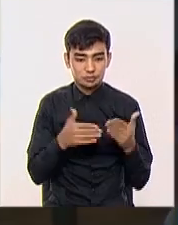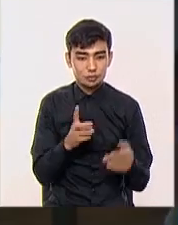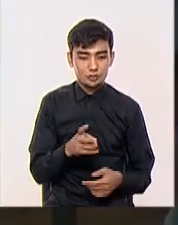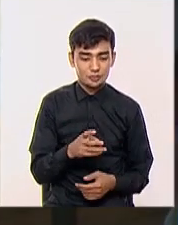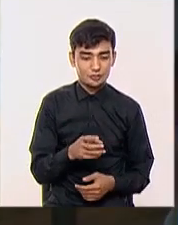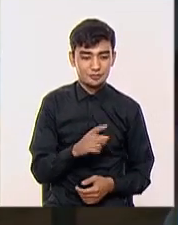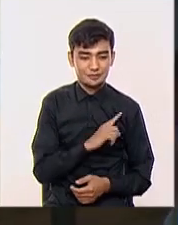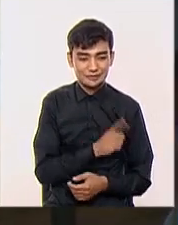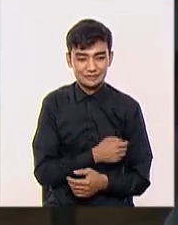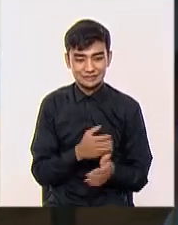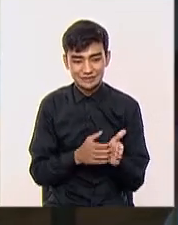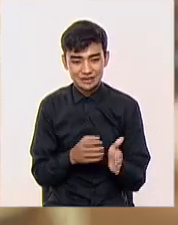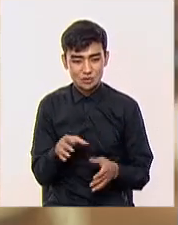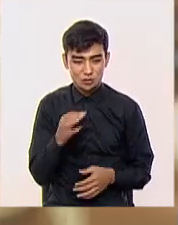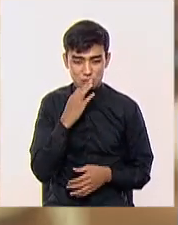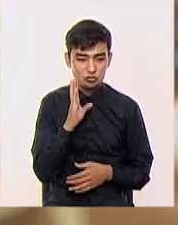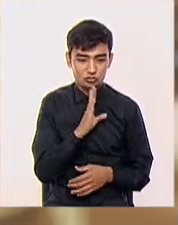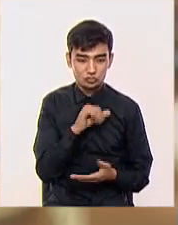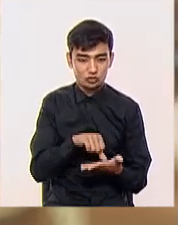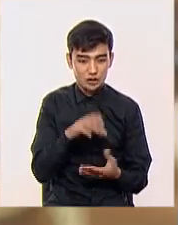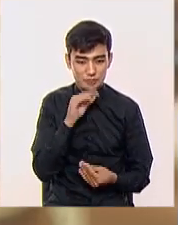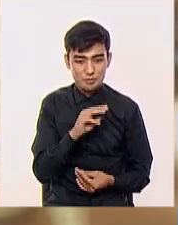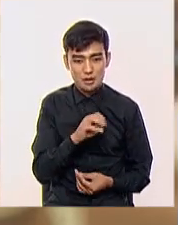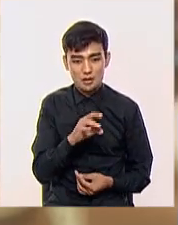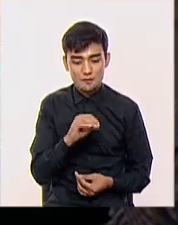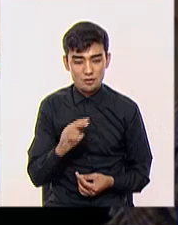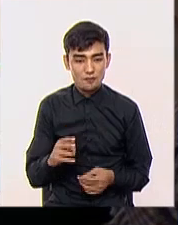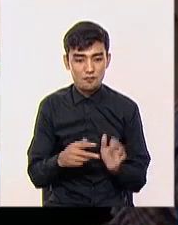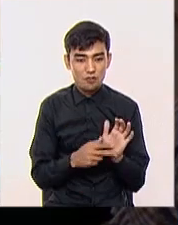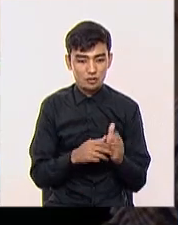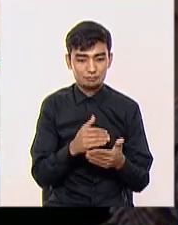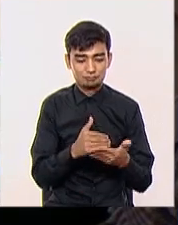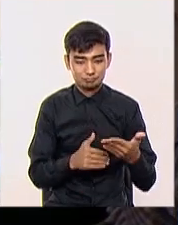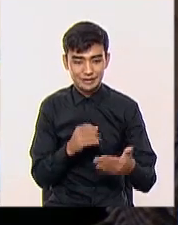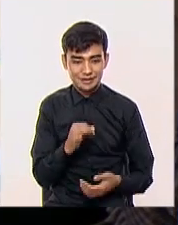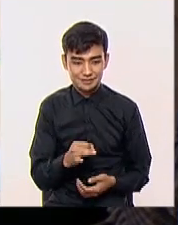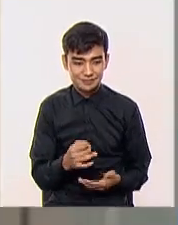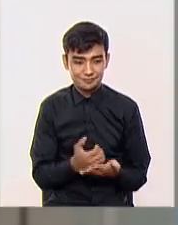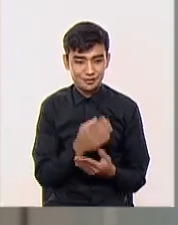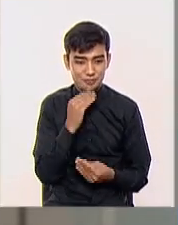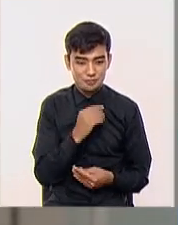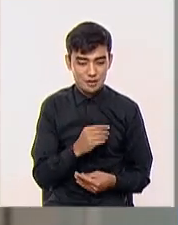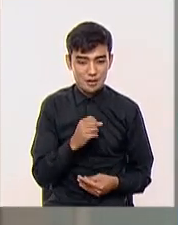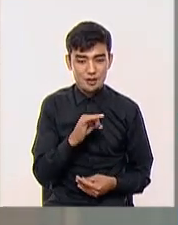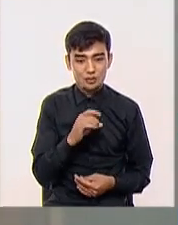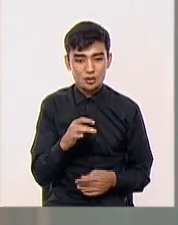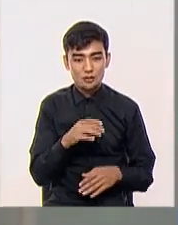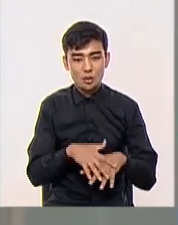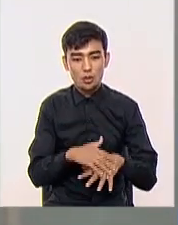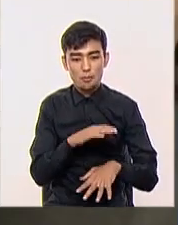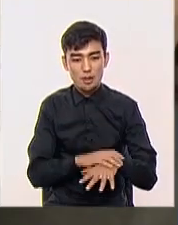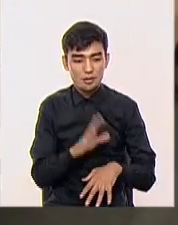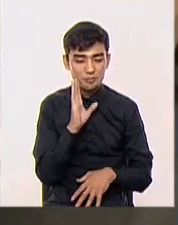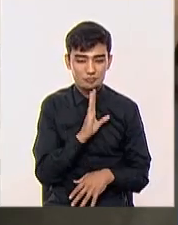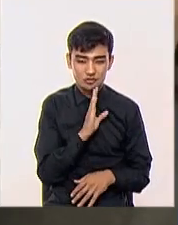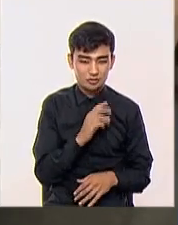жүрген кез-келген келіншек қатысып бақсын аялады. Марафон 8 лекциядан тұрады, үздік сарапшылар дәріс оқиды. Ал Үміт Шаяхметова Халық банктің бизнестегі